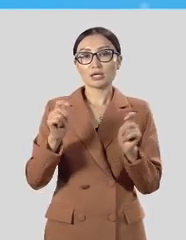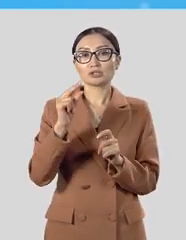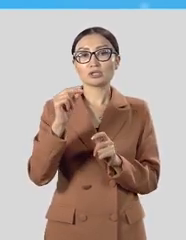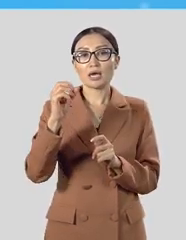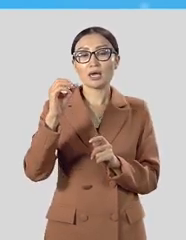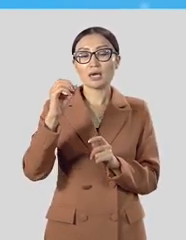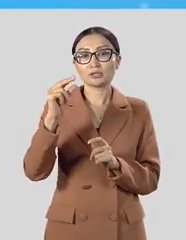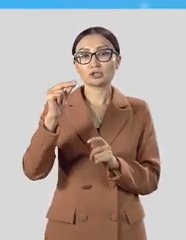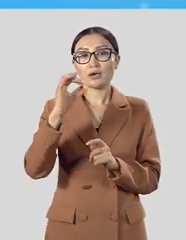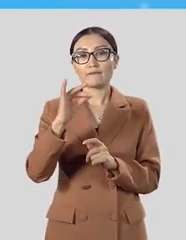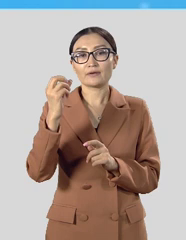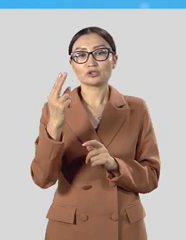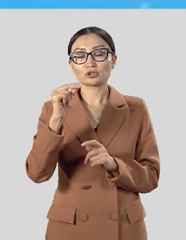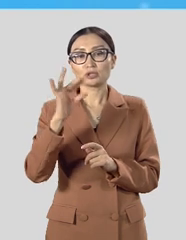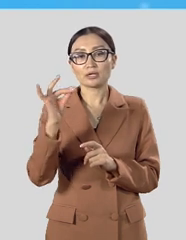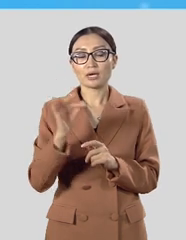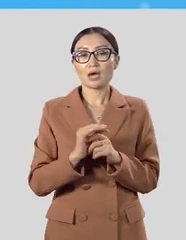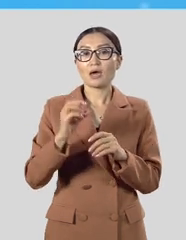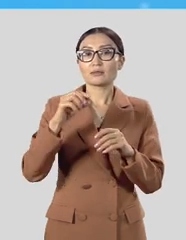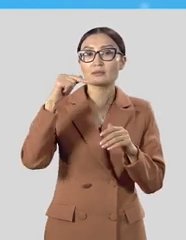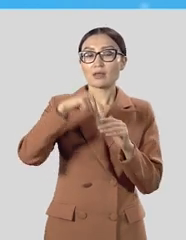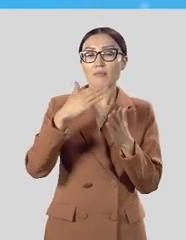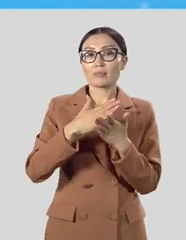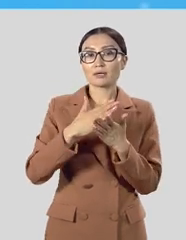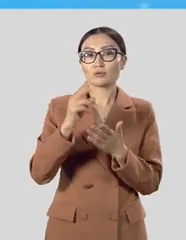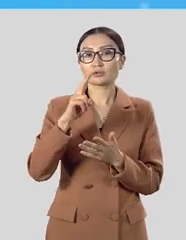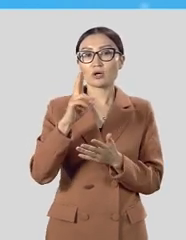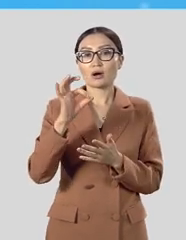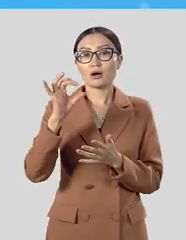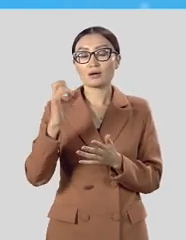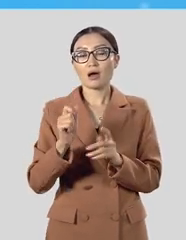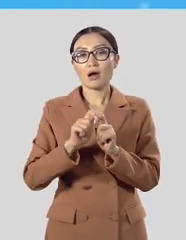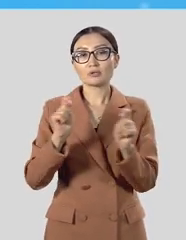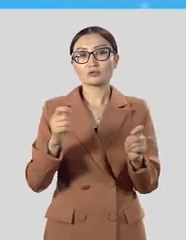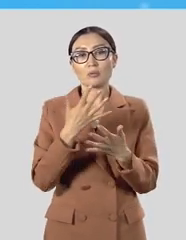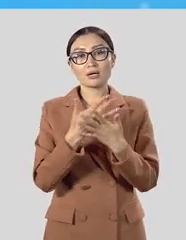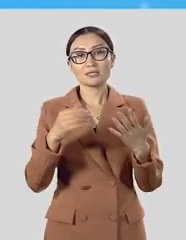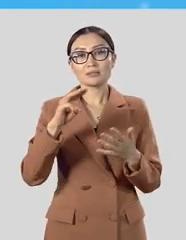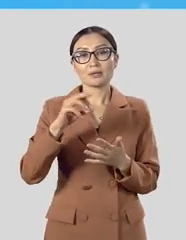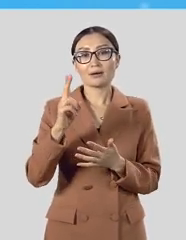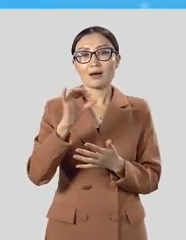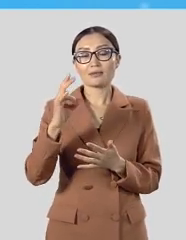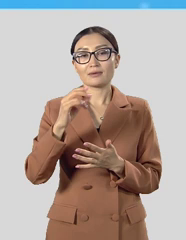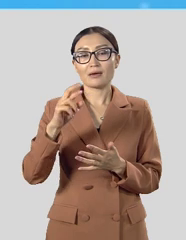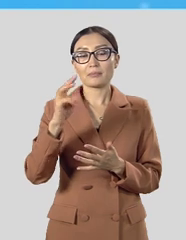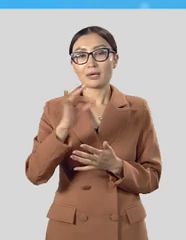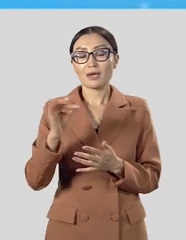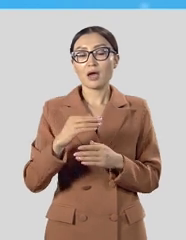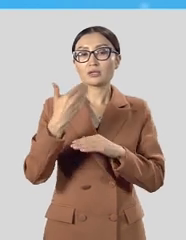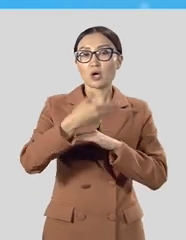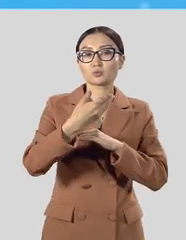чечевички. Под покровной тканью находится кора, образованная разными тканями. Наружная часть